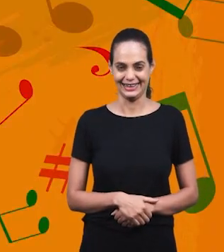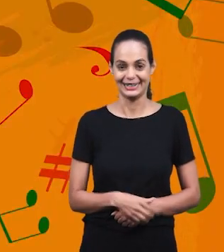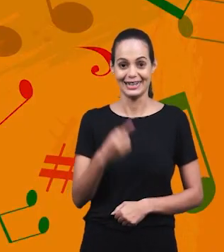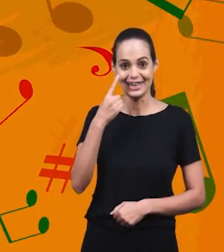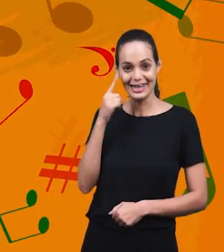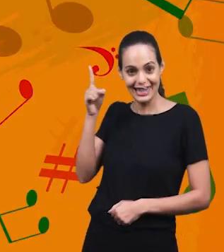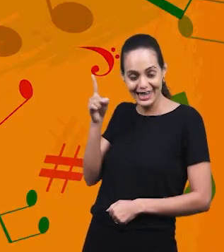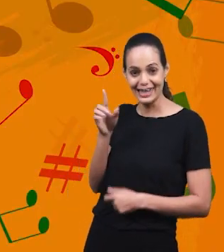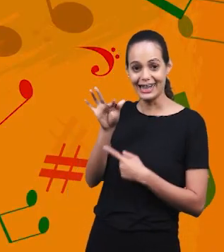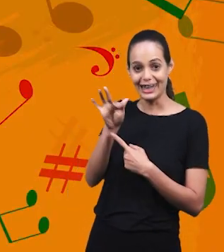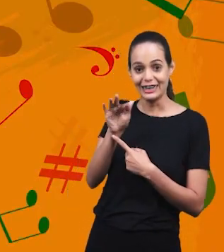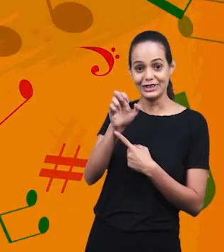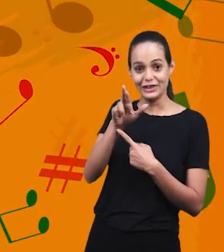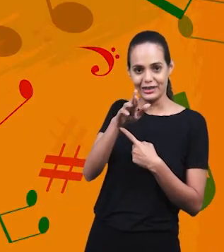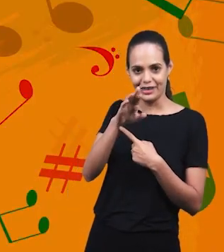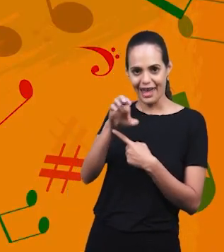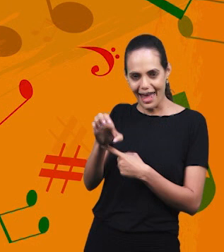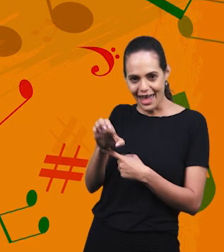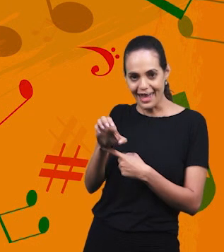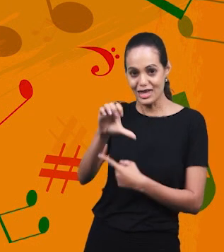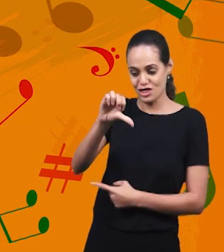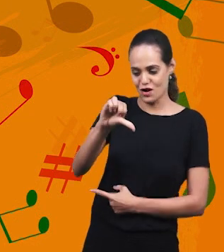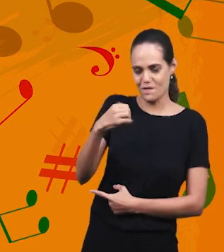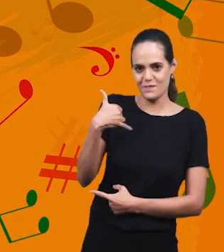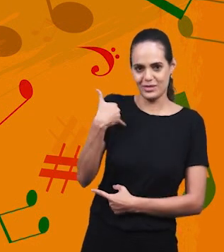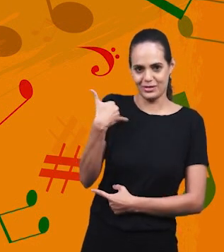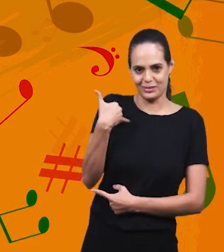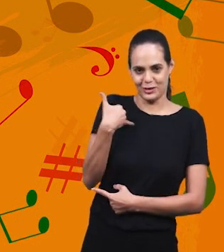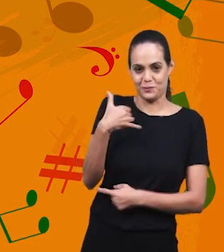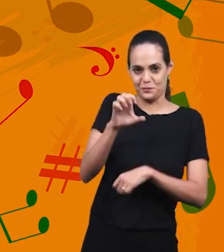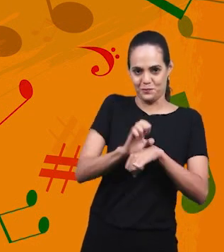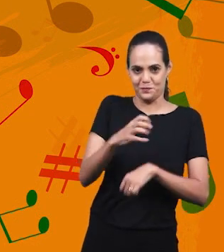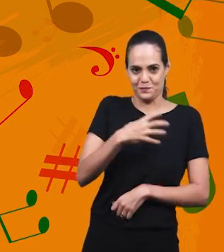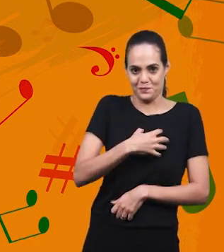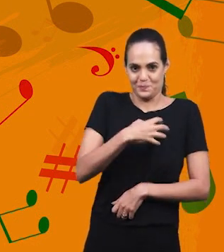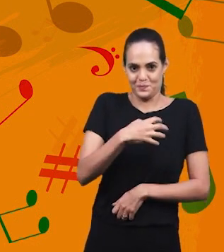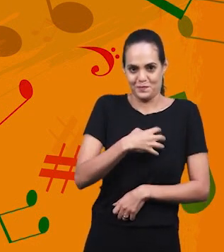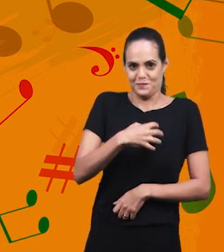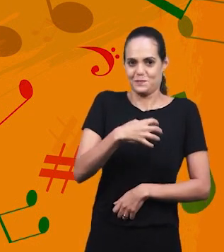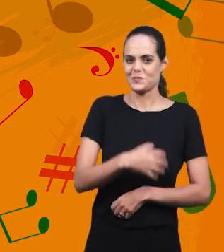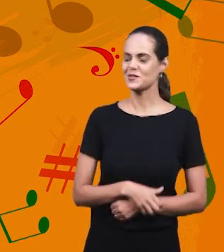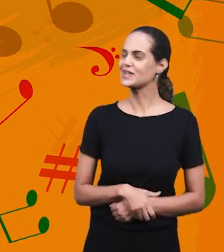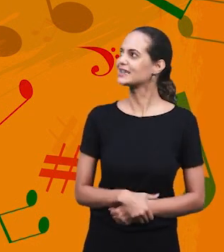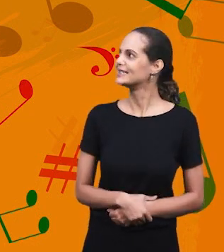Thierry Bandera a 9 ans, d'Itabela, Bahia.